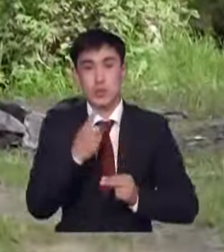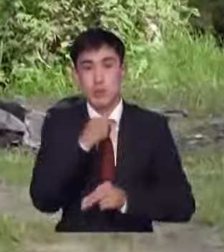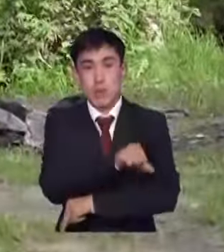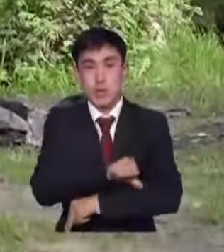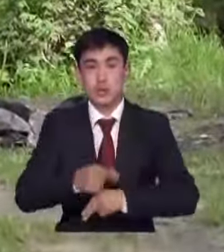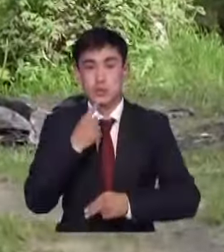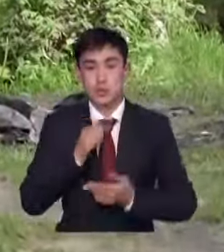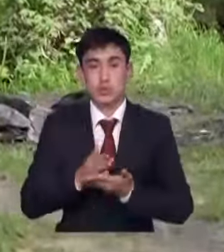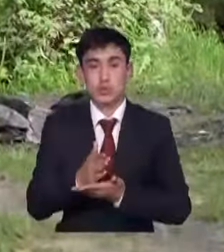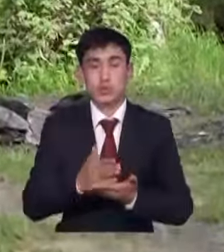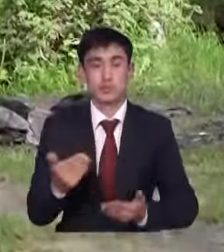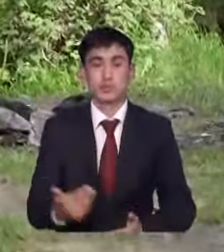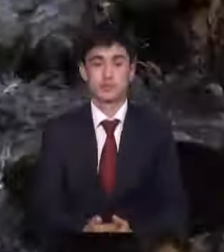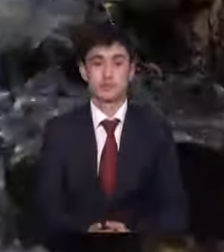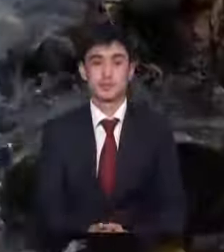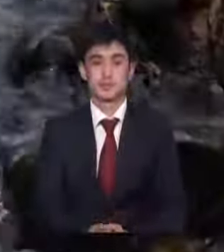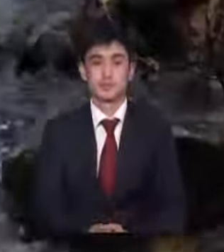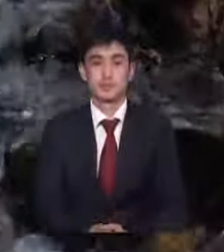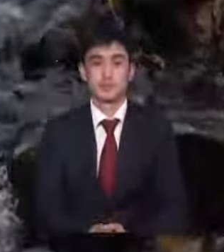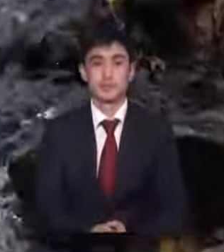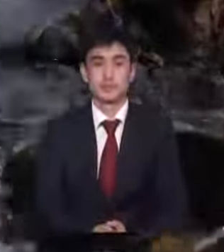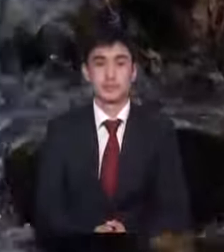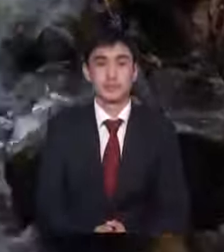сотрудников пограничной службы.